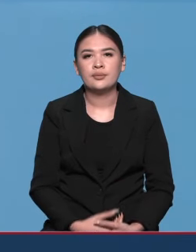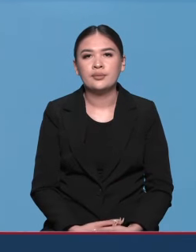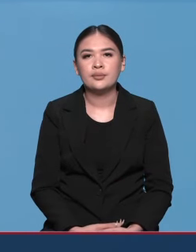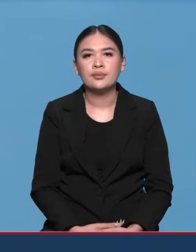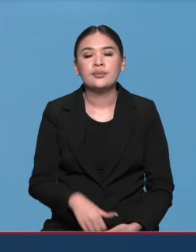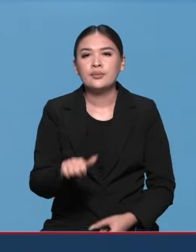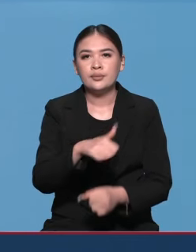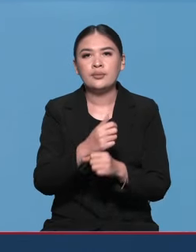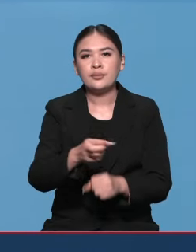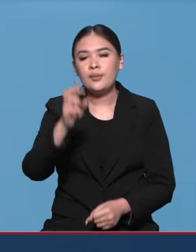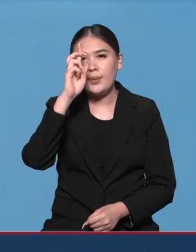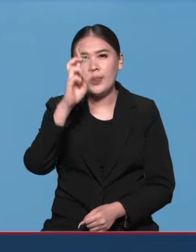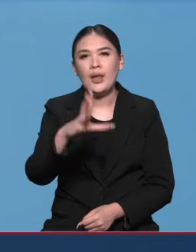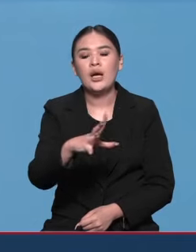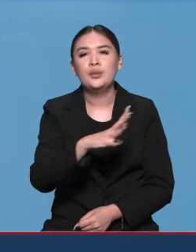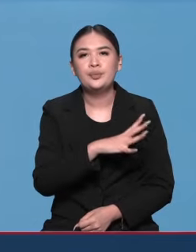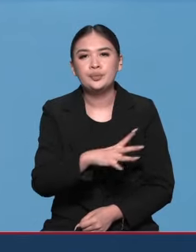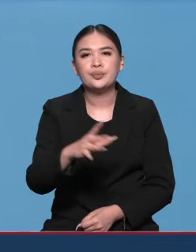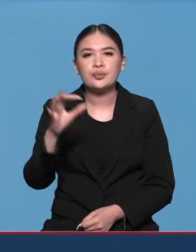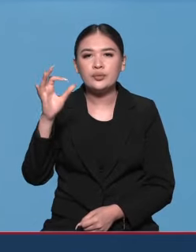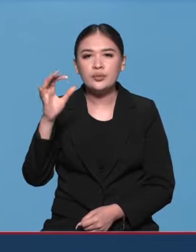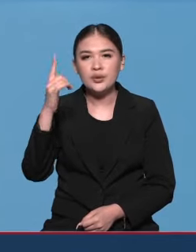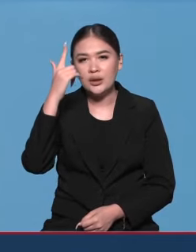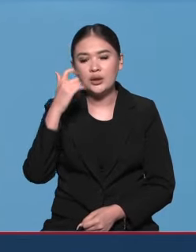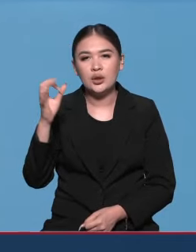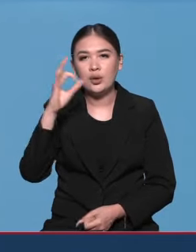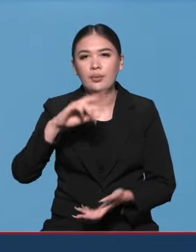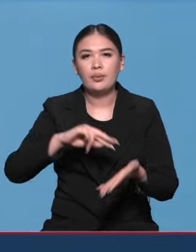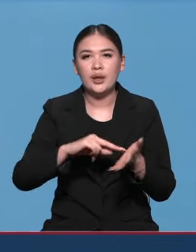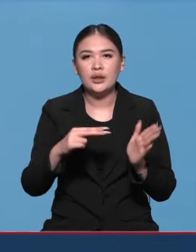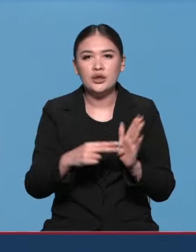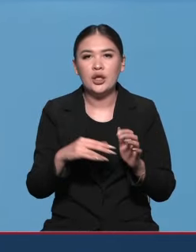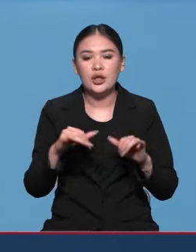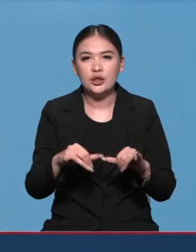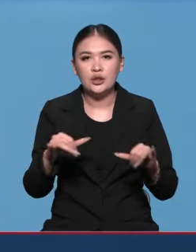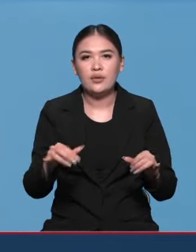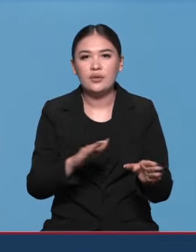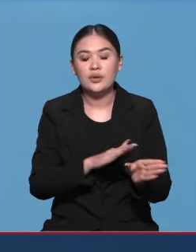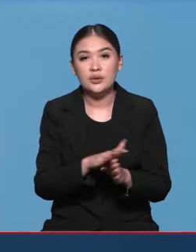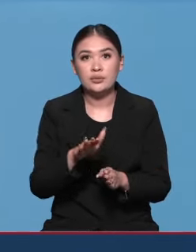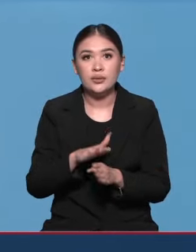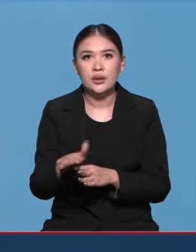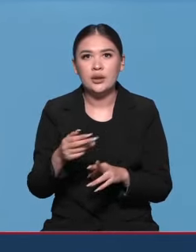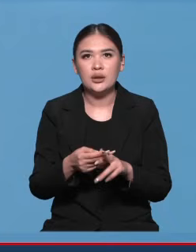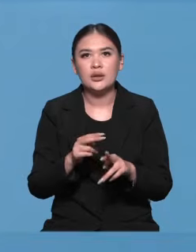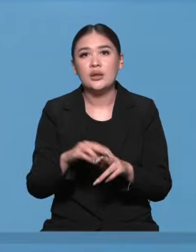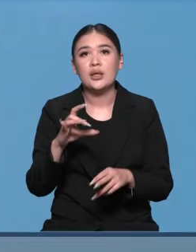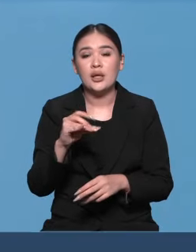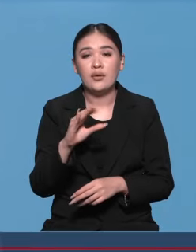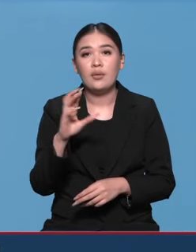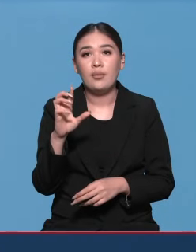Глава государства был также проинформирован о реализуемых проектах по расширению и восполнению минерально-сырьевой базы